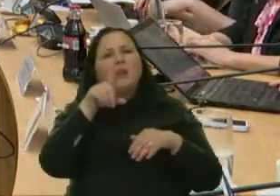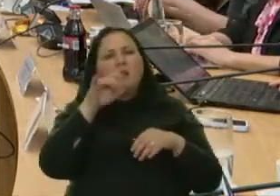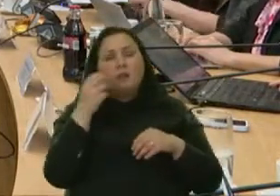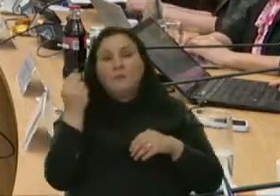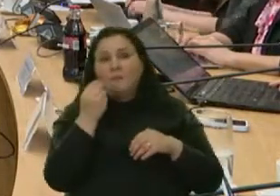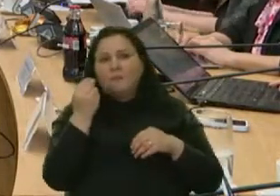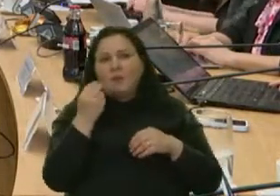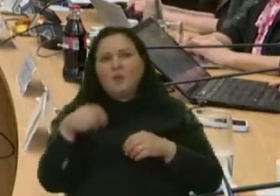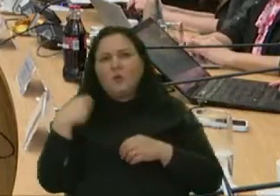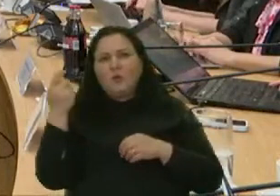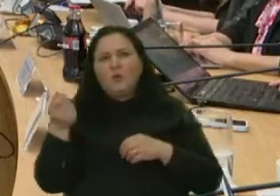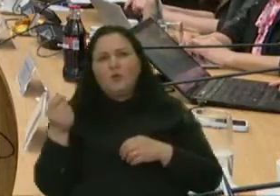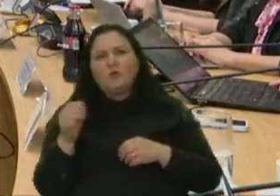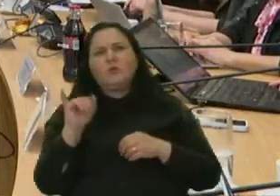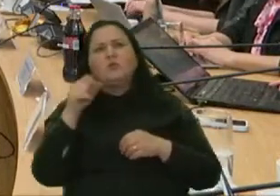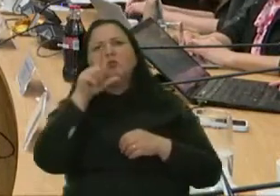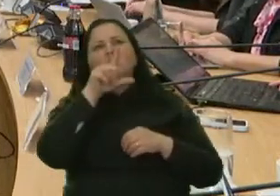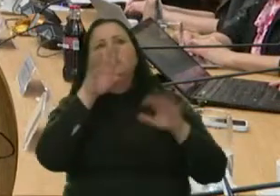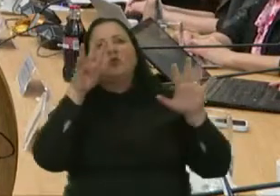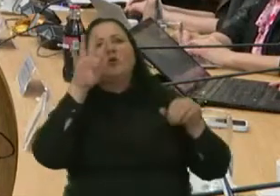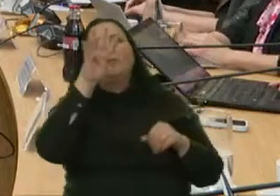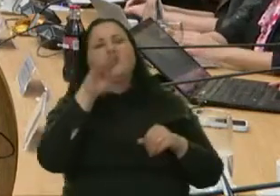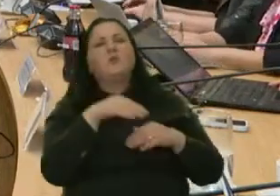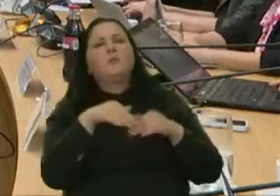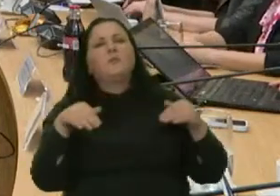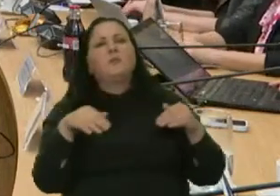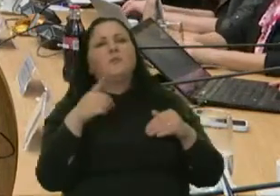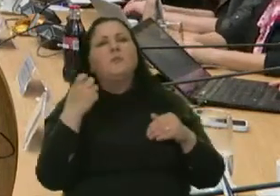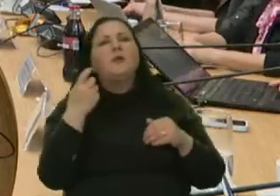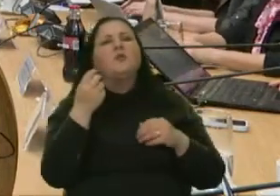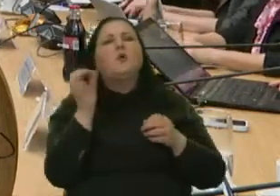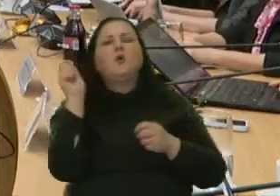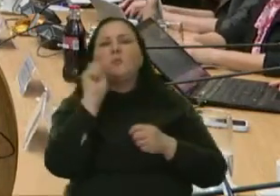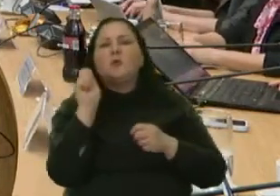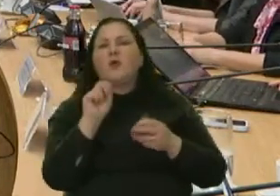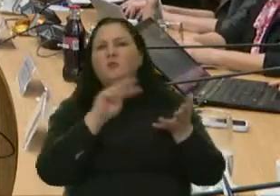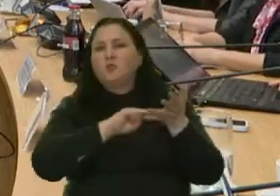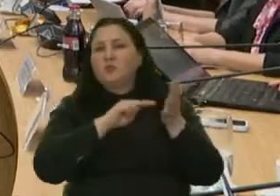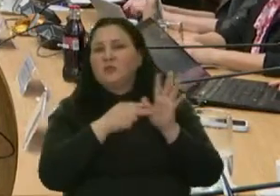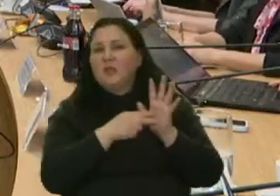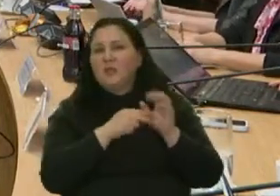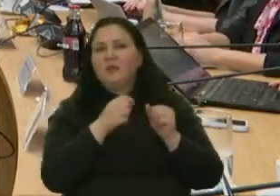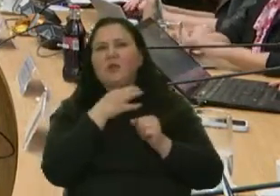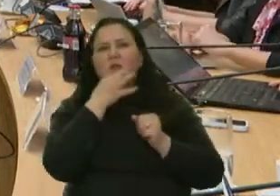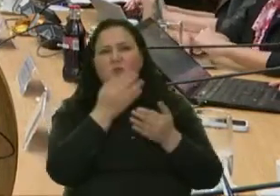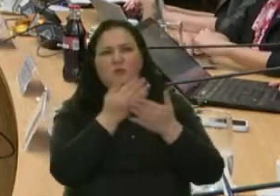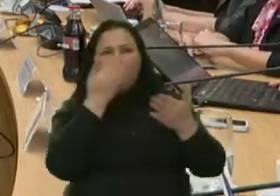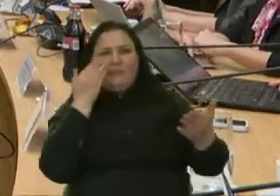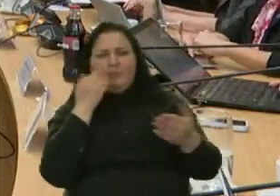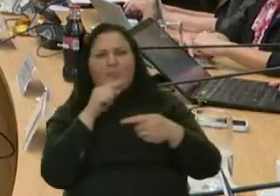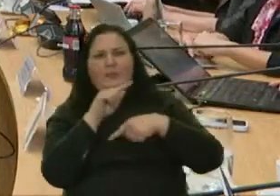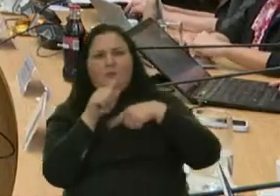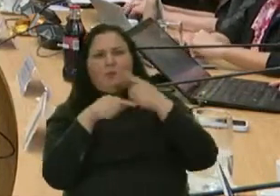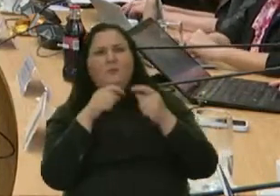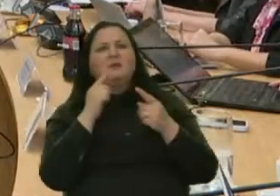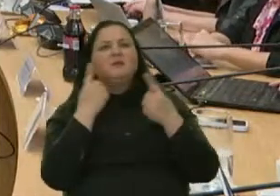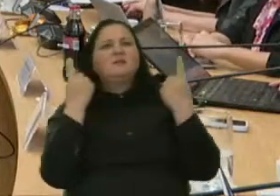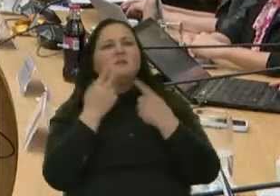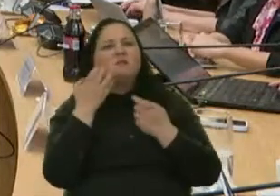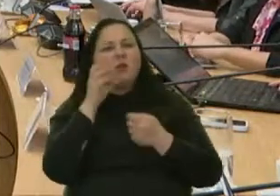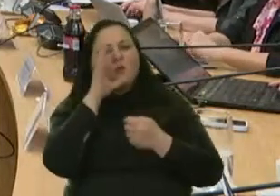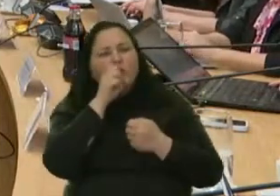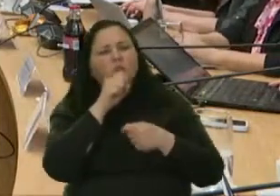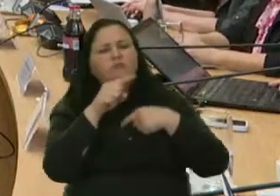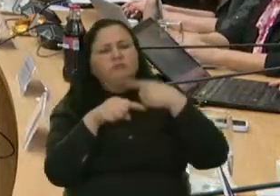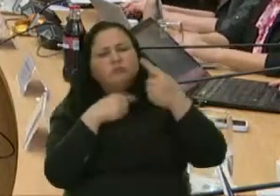exproprieri și 294 de milioane de RON pentru proiectul tehnic ziceați mai devreme căă după zi vine noaptea după noapte